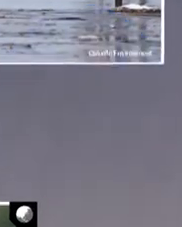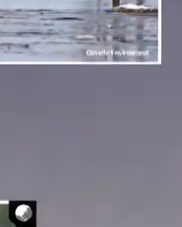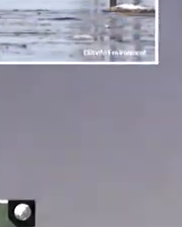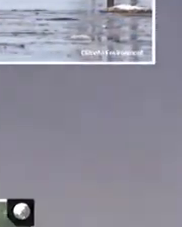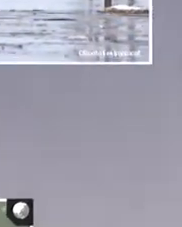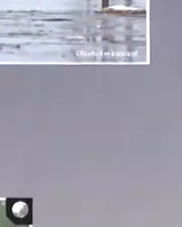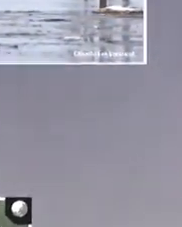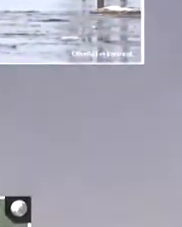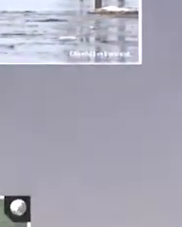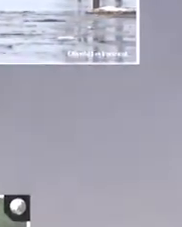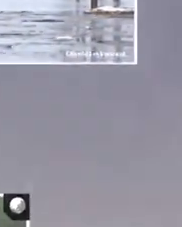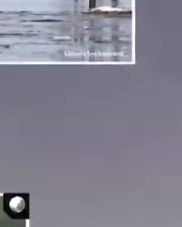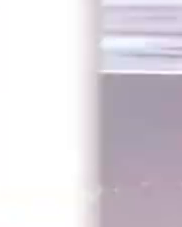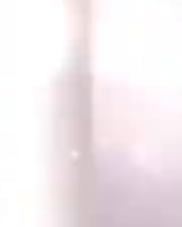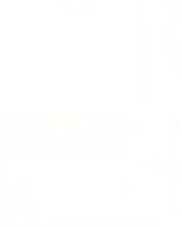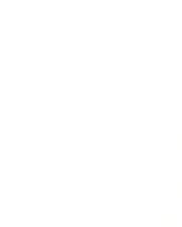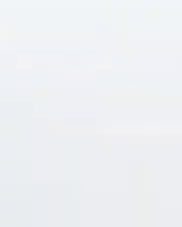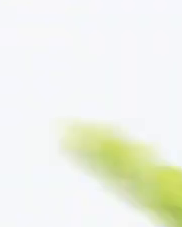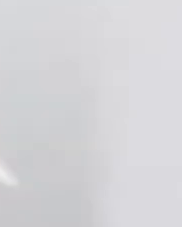아